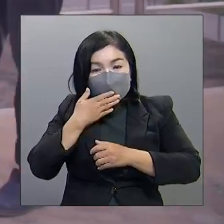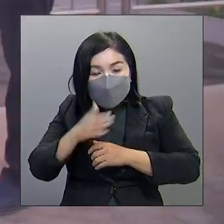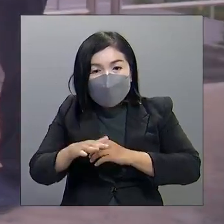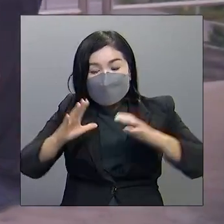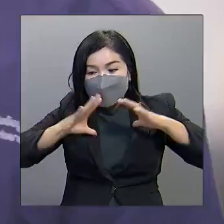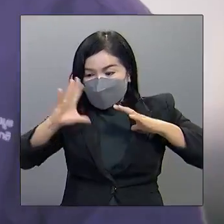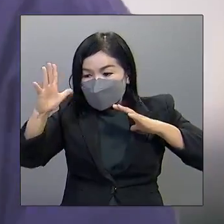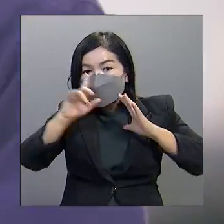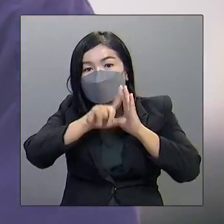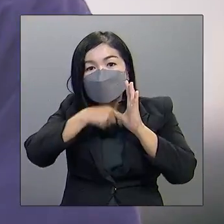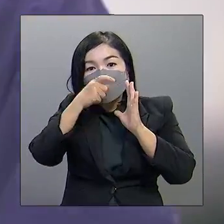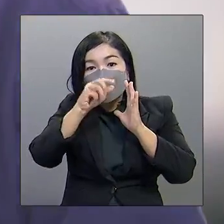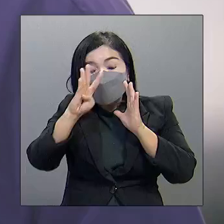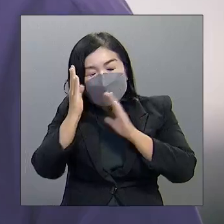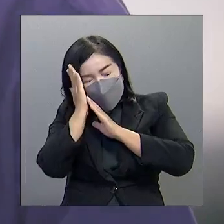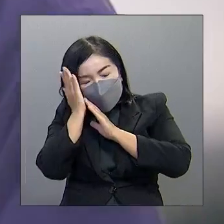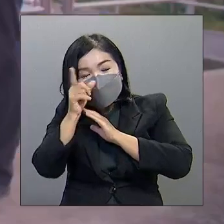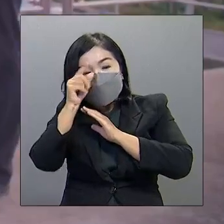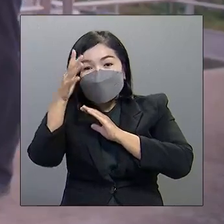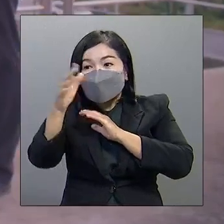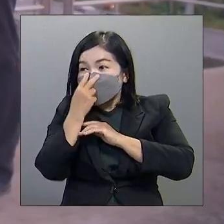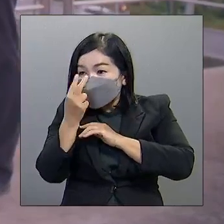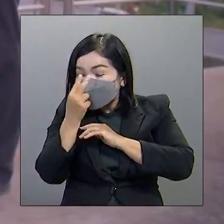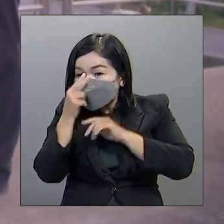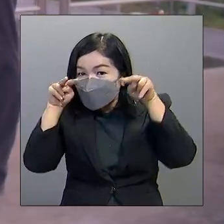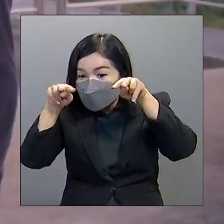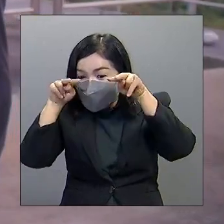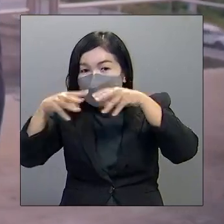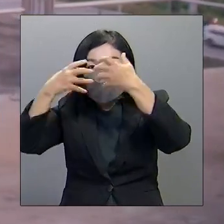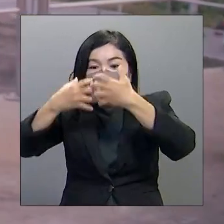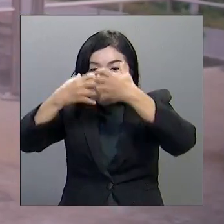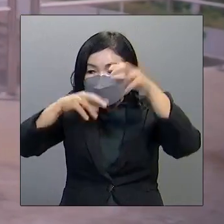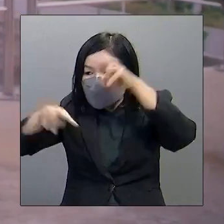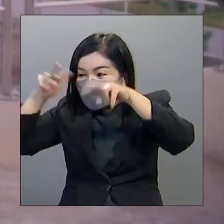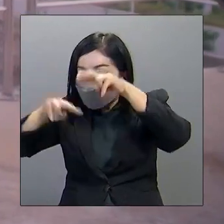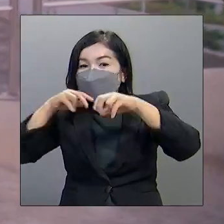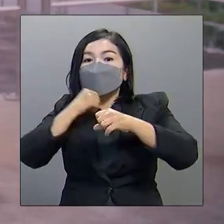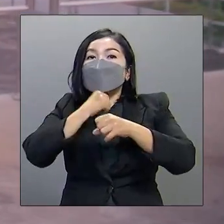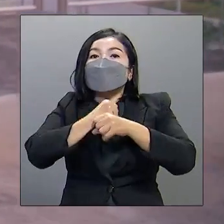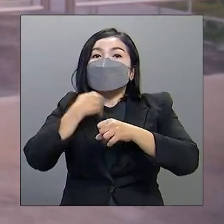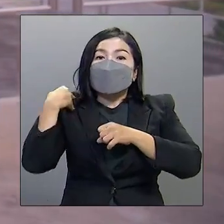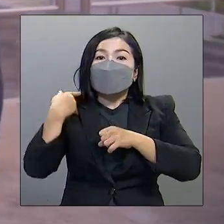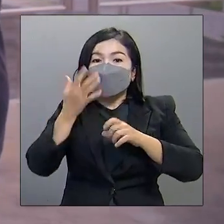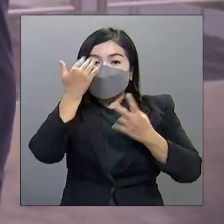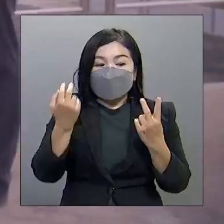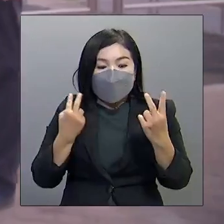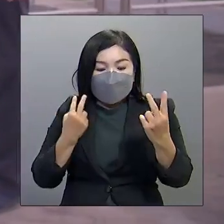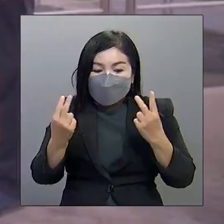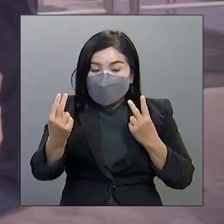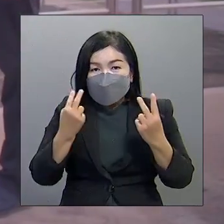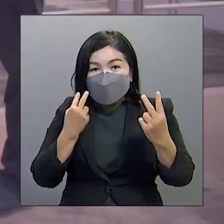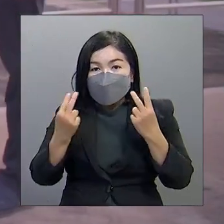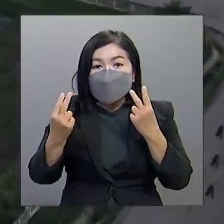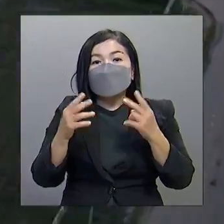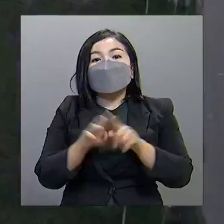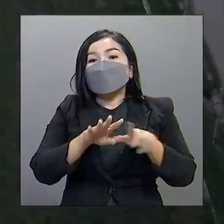ย 24ชั่วโมง เพราะว่ากลางคืนไม่ได้หยุดพักสูบนะครับ ต้องดูแลเครื่องตลอด24ชั่วโมง อ๋อแล้วก็ผ่านกันทีละ2เครื่องไปแล้วถ้าด่วนจริงๆก็กด